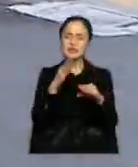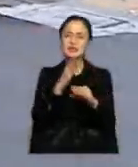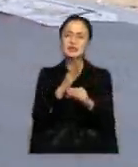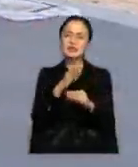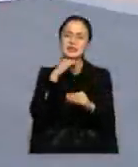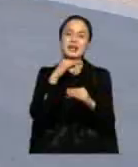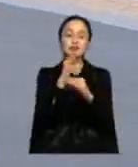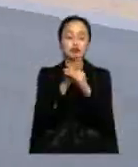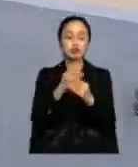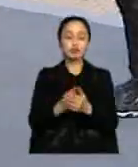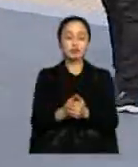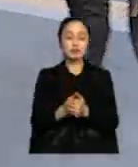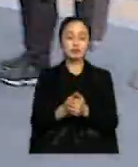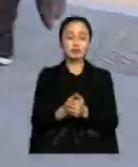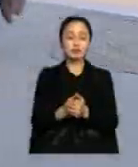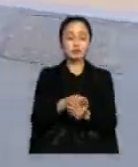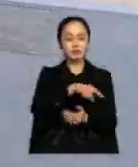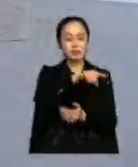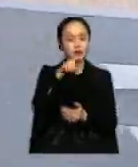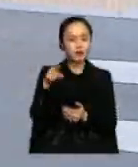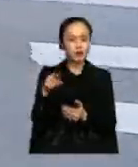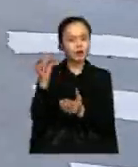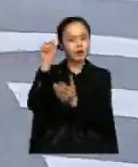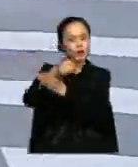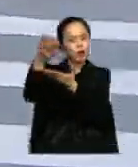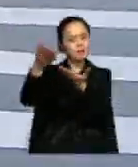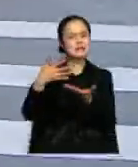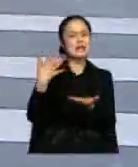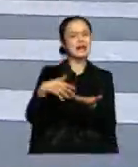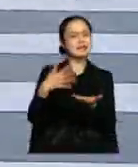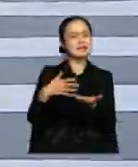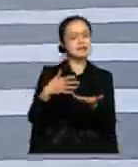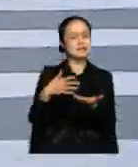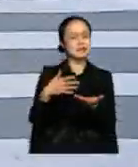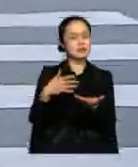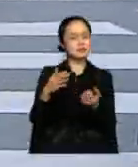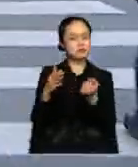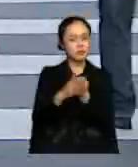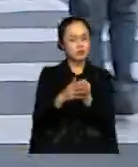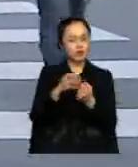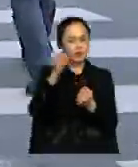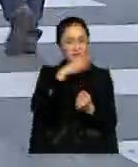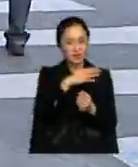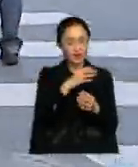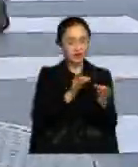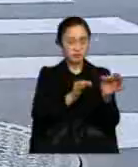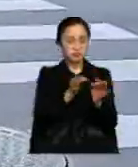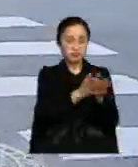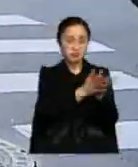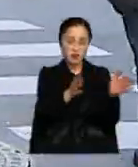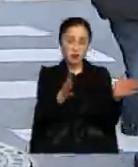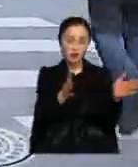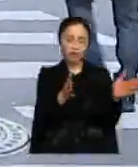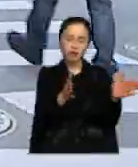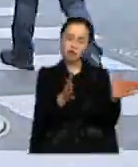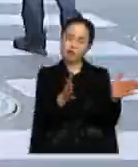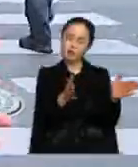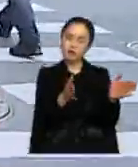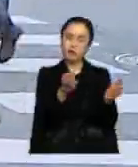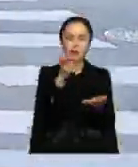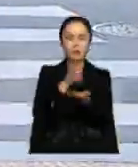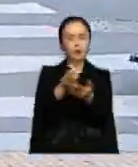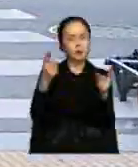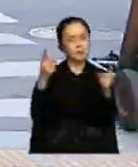도로 점용 허가증을 받지 못한 채 영업을 이어나가고 있는 상황입니다. 즉 제도가 시작된 지 수개월이 지난 지금까지도